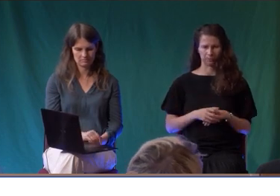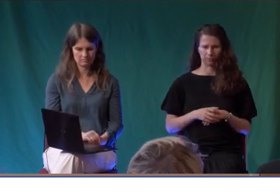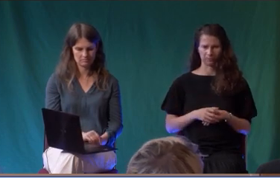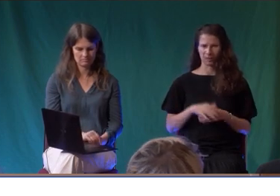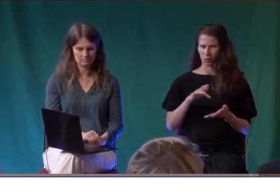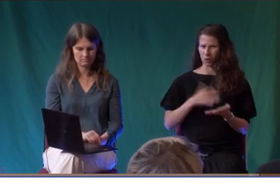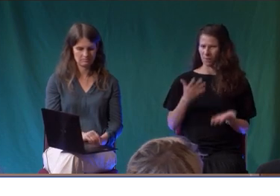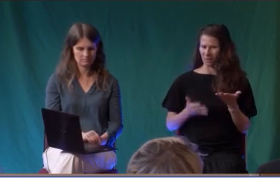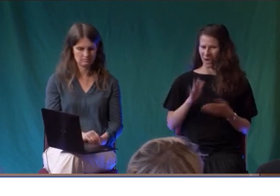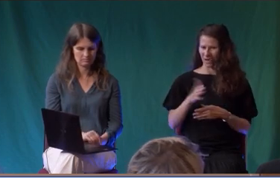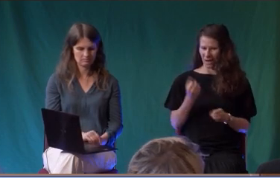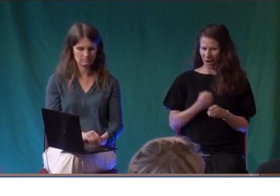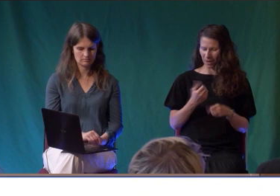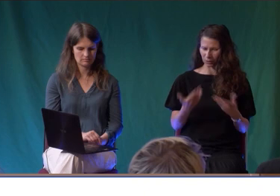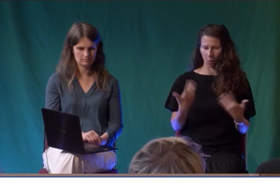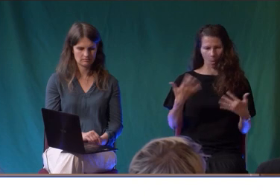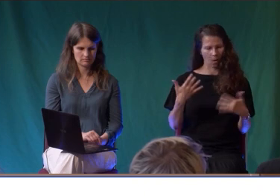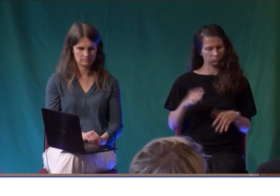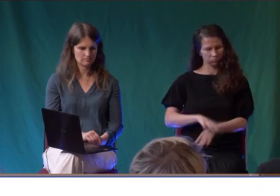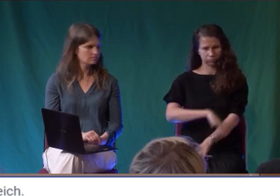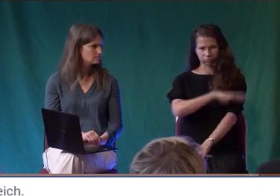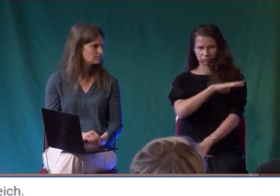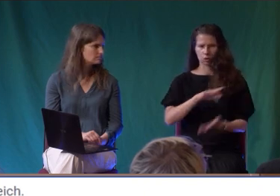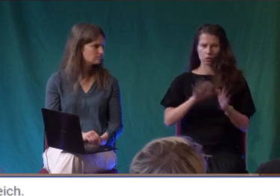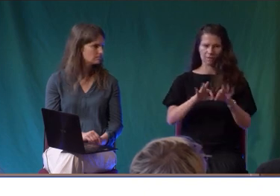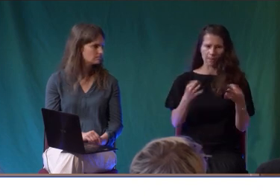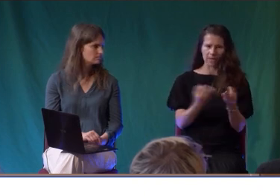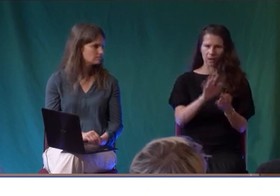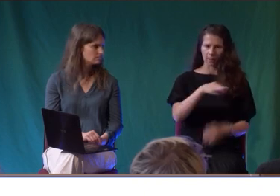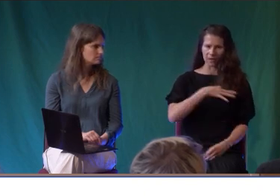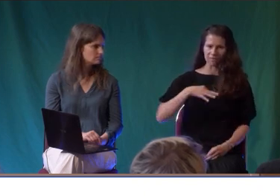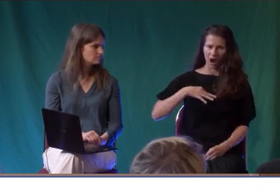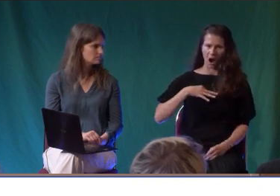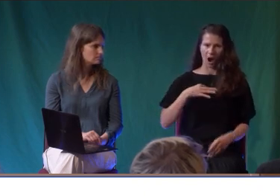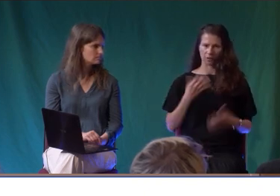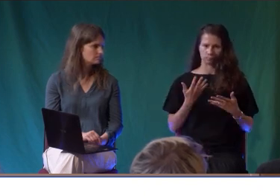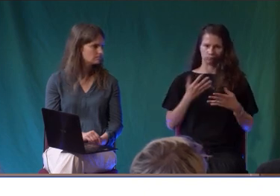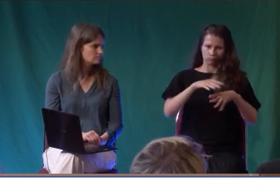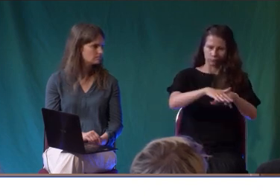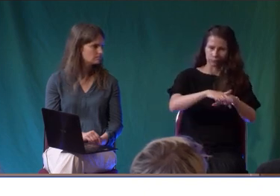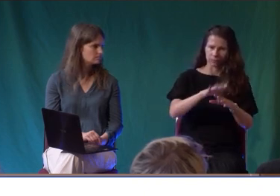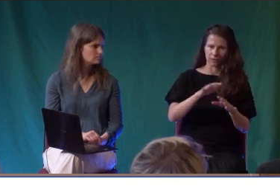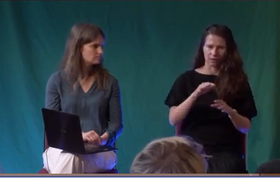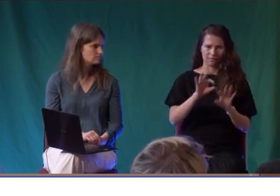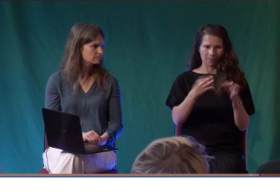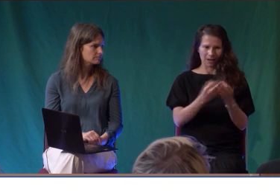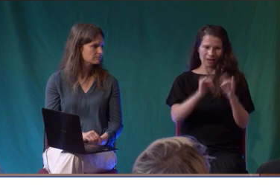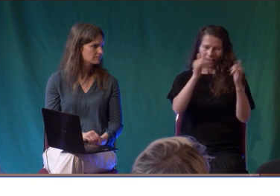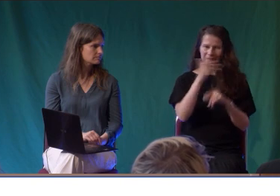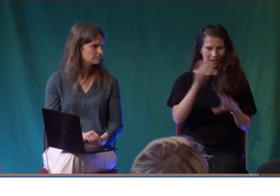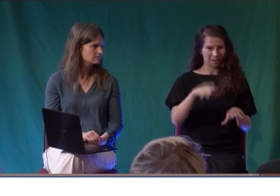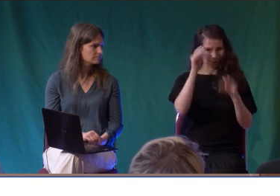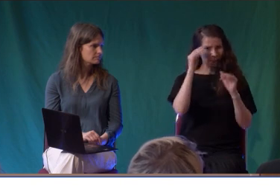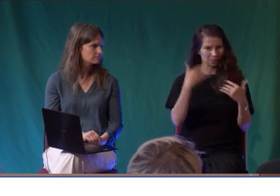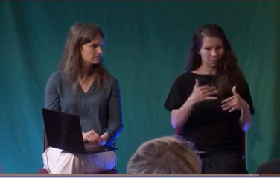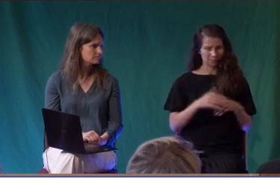emotional ist weil man sehr in diesem privaten Umfeld der Familie arbeitet und ganz viel mitbekommt aus dem Familienleben und die